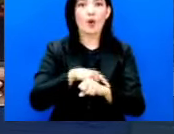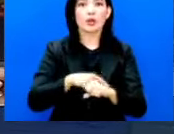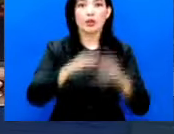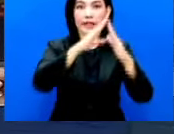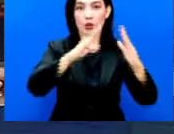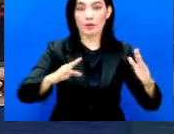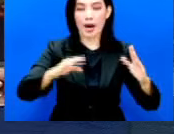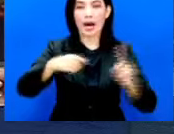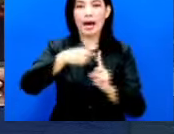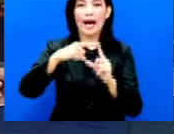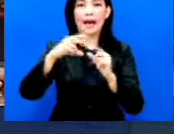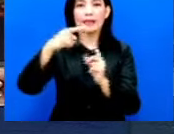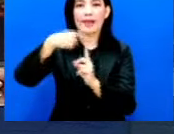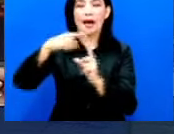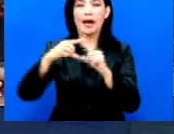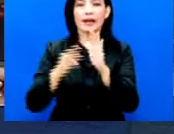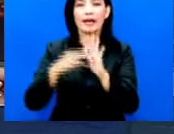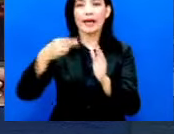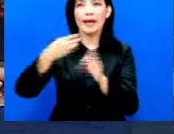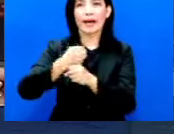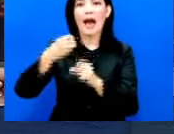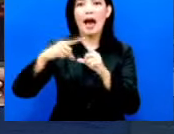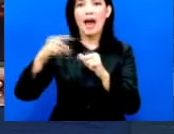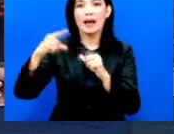kediaman Prabowo di Kertanegara, Jakarta Selatan.